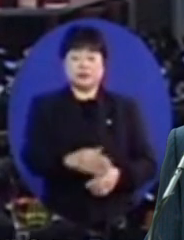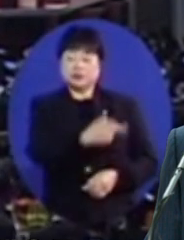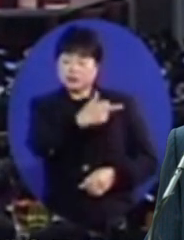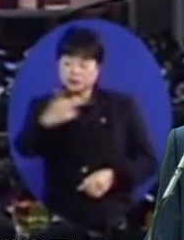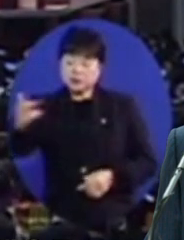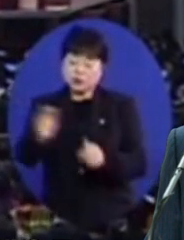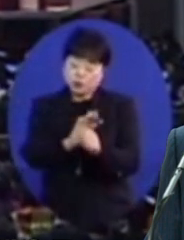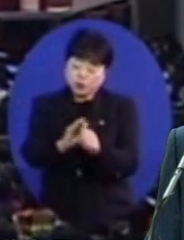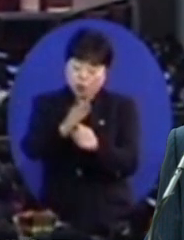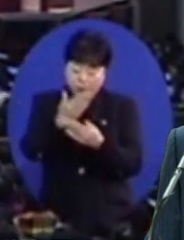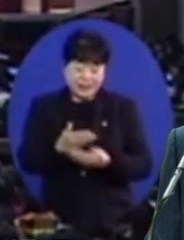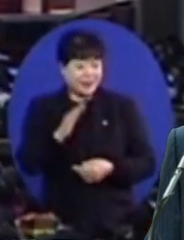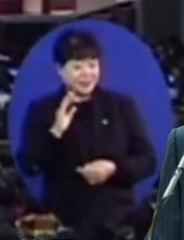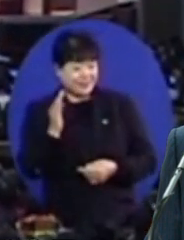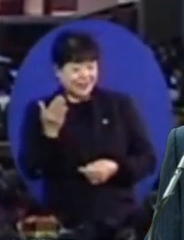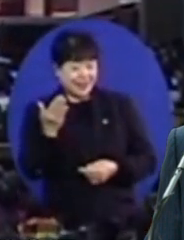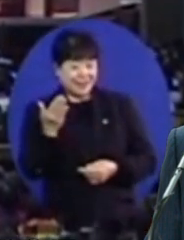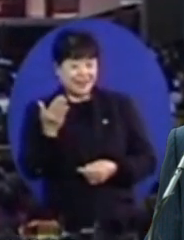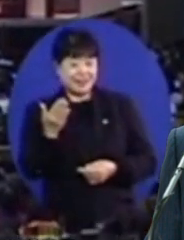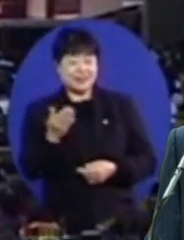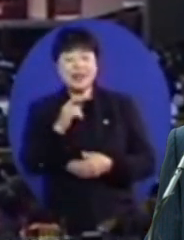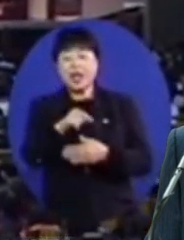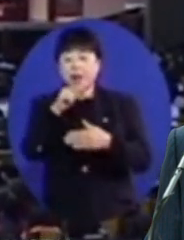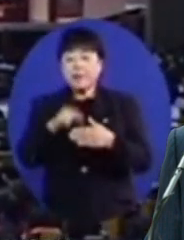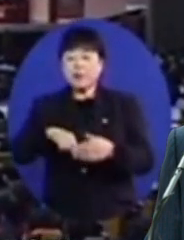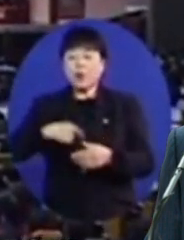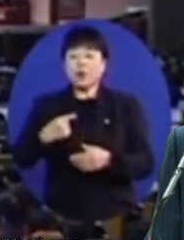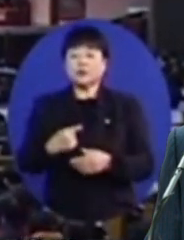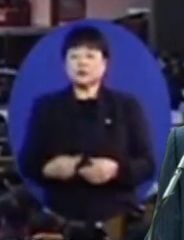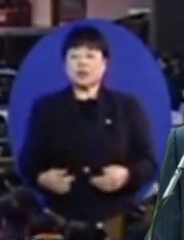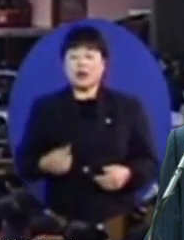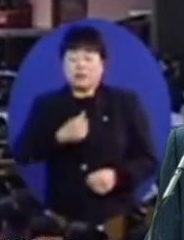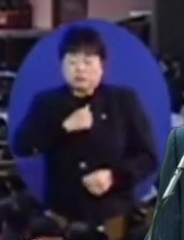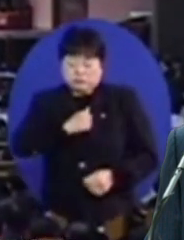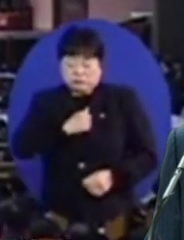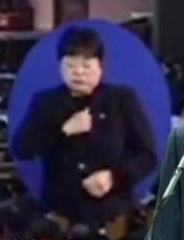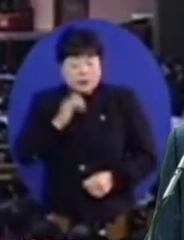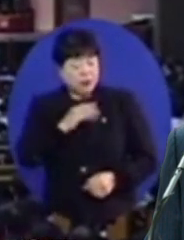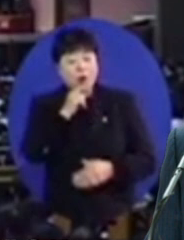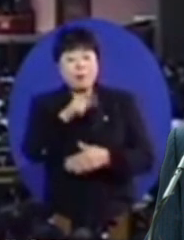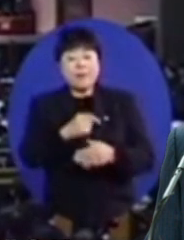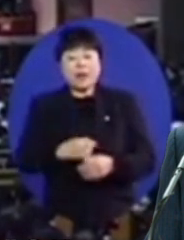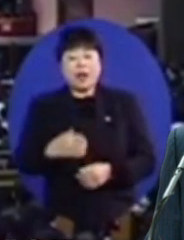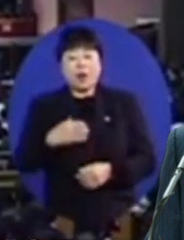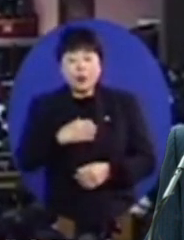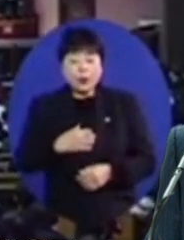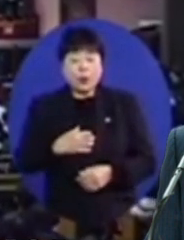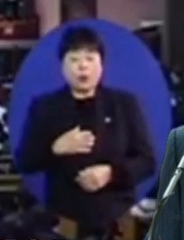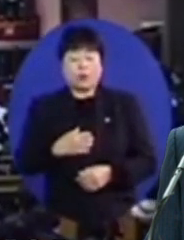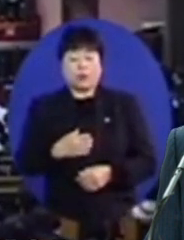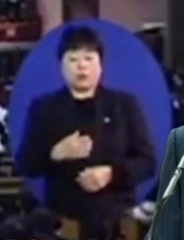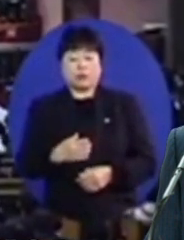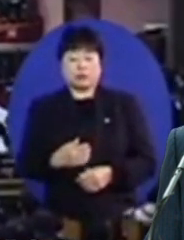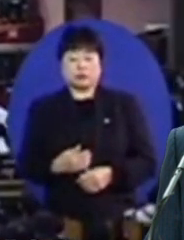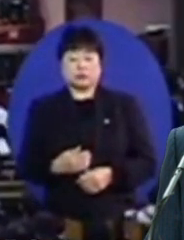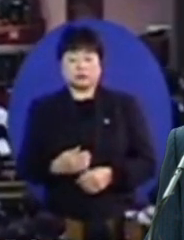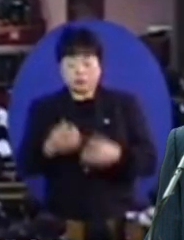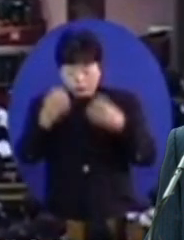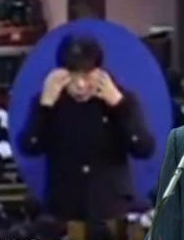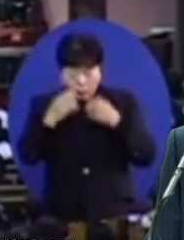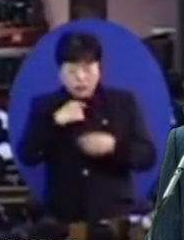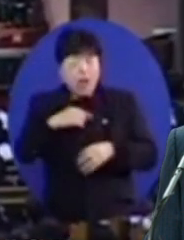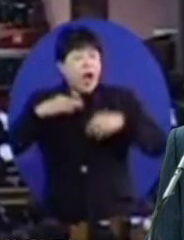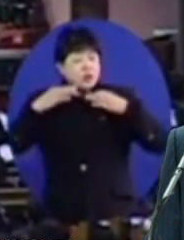큰 위안이 다가오게 되는 것입니다 내 마음속에 혼자 품고 있으면 안 됩니다 마음의 고통과 괴로움을 소리를